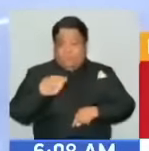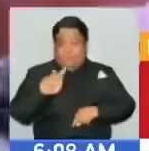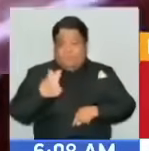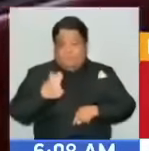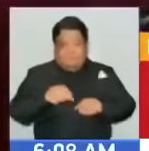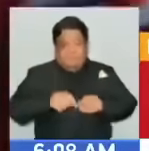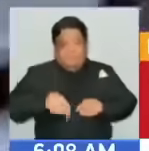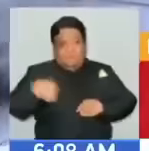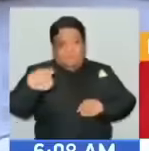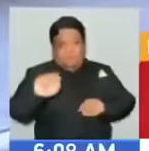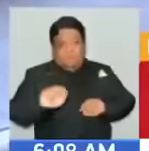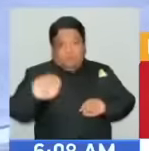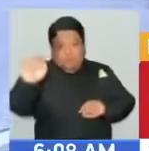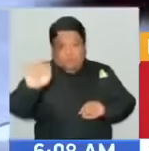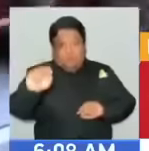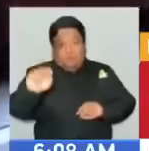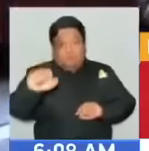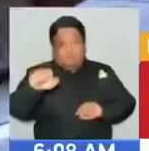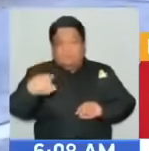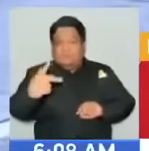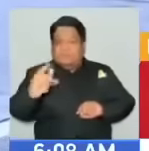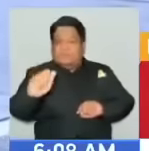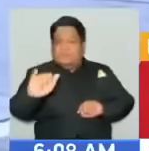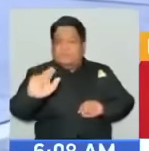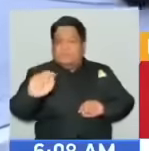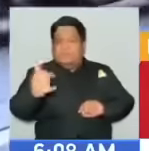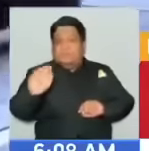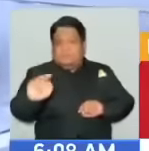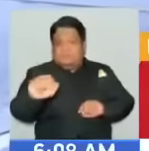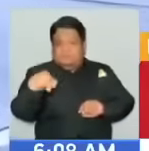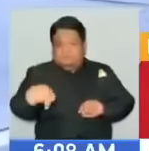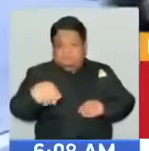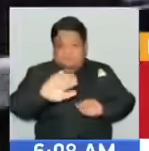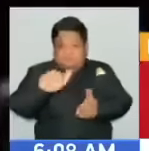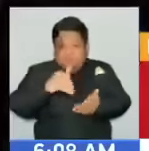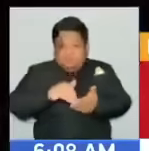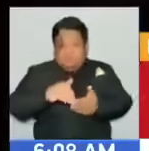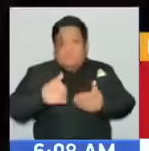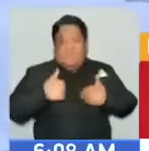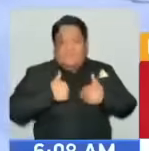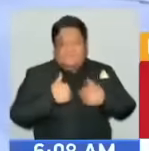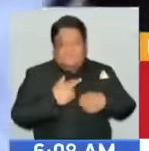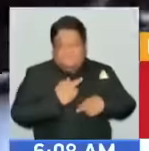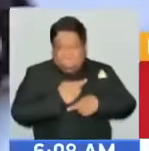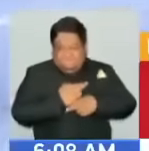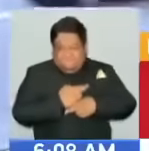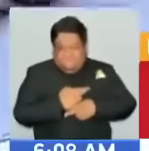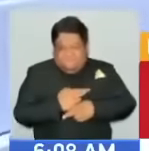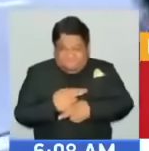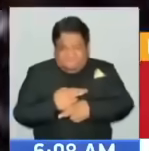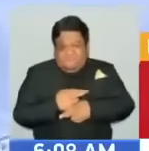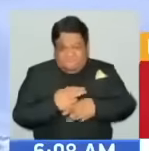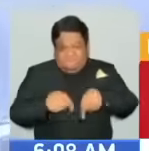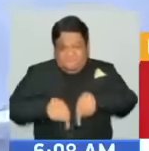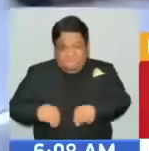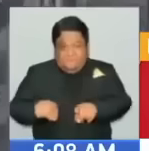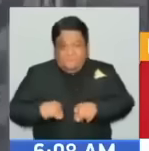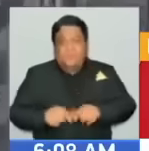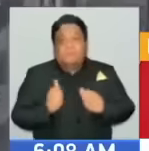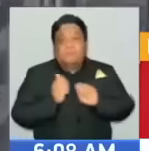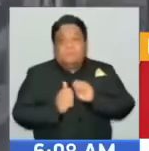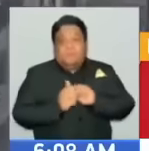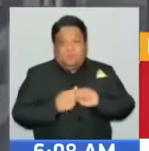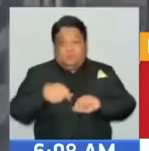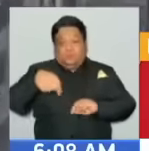area, okay, station, meron pong civil work na ginagawa. Mm-hmm. Kaya ho lahat ng bus natin mula Quezon Avenue, pagbaba po